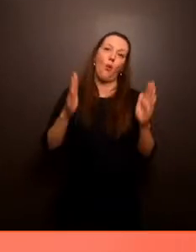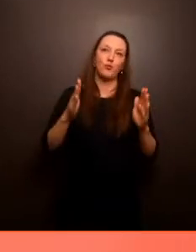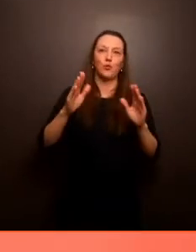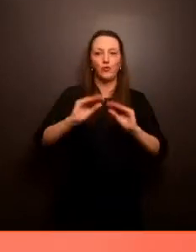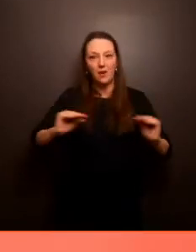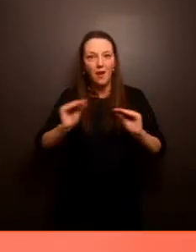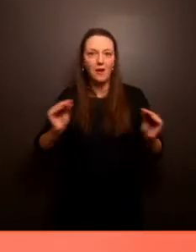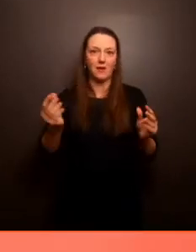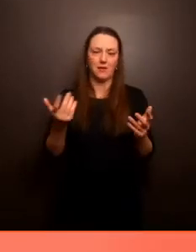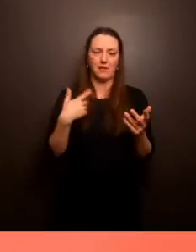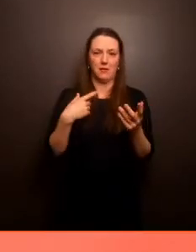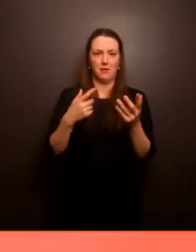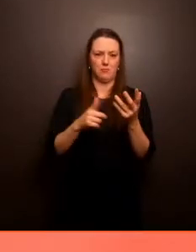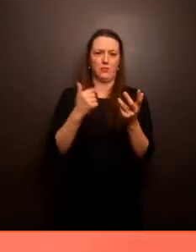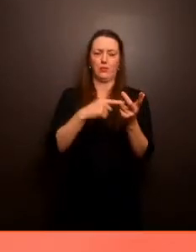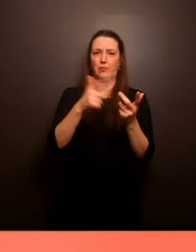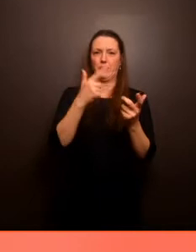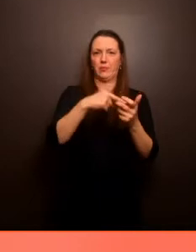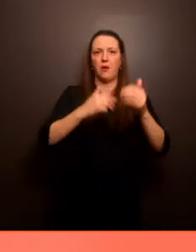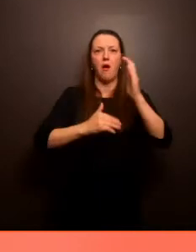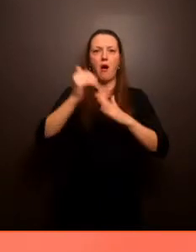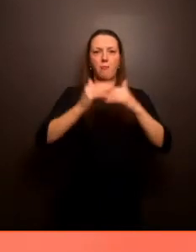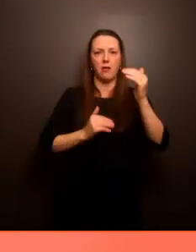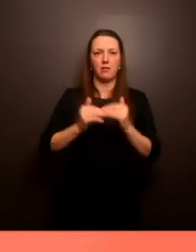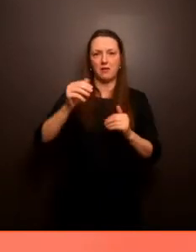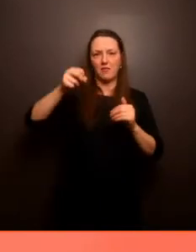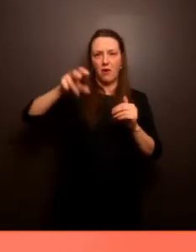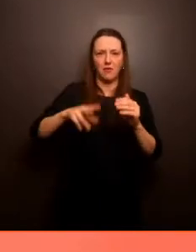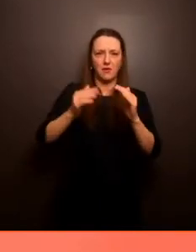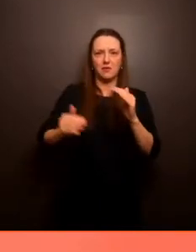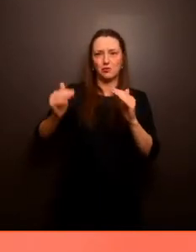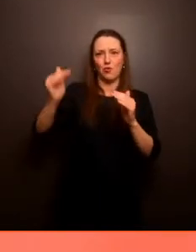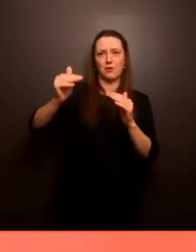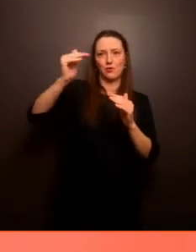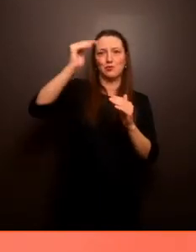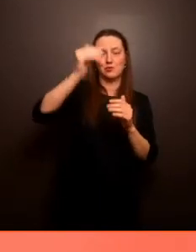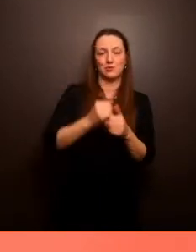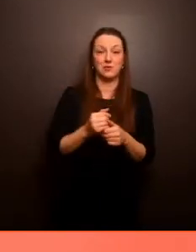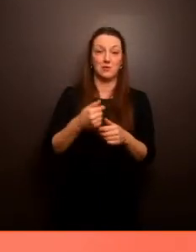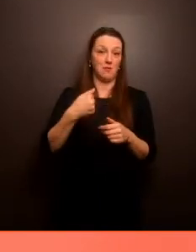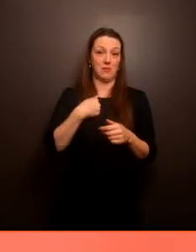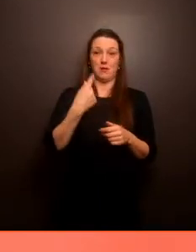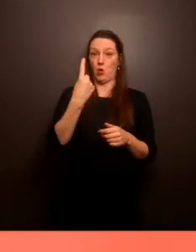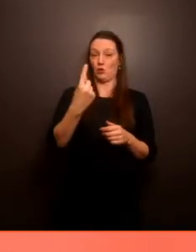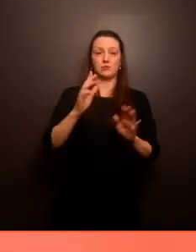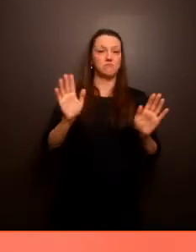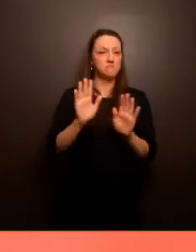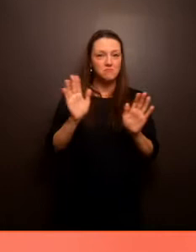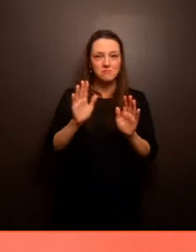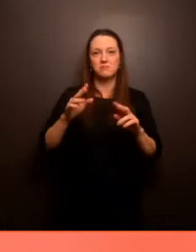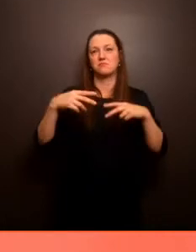milline kvalifikatsiooni kõrgendus. Ja see ei ole ainult minu lugu, see on ka kõikide teie lugu.